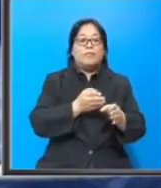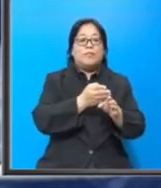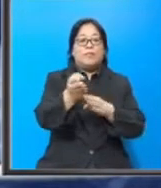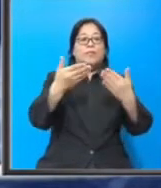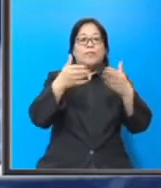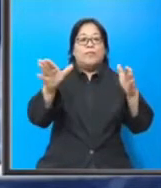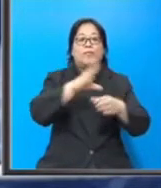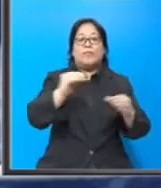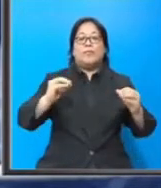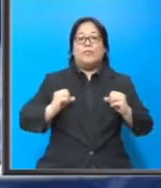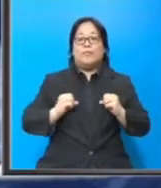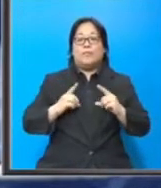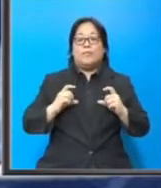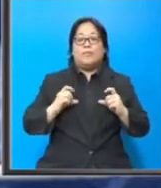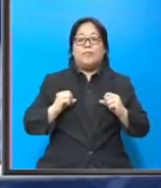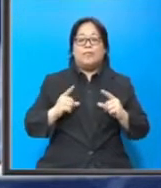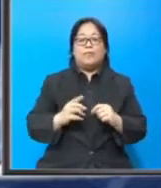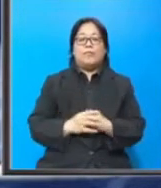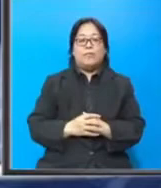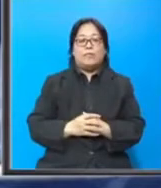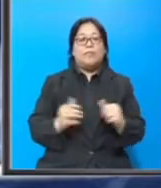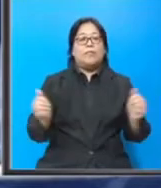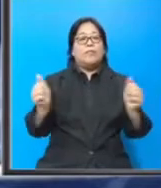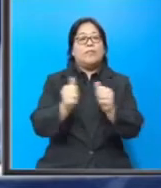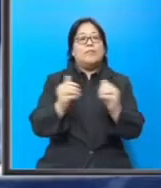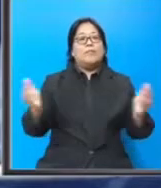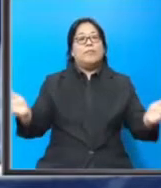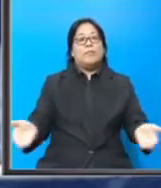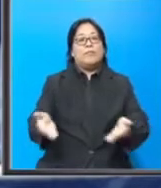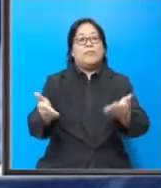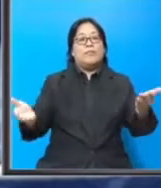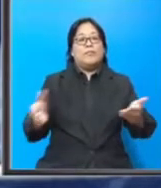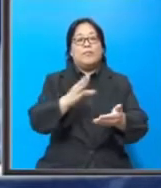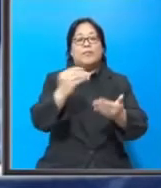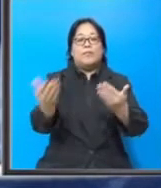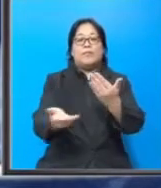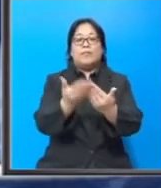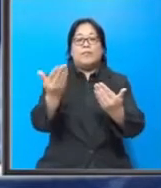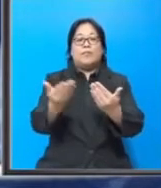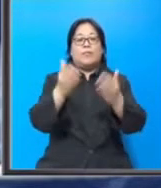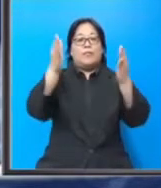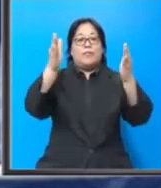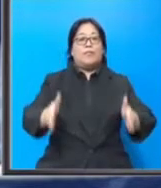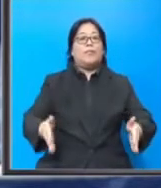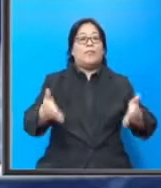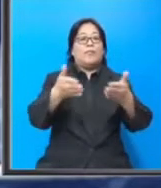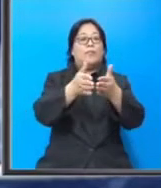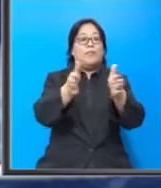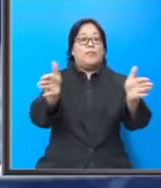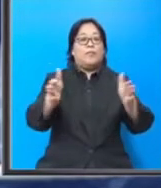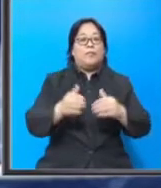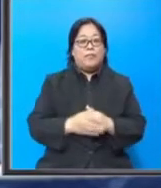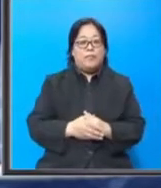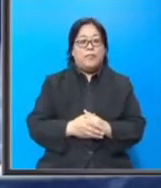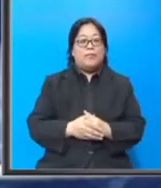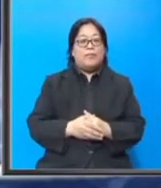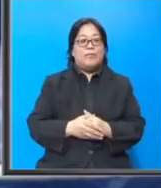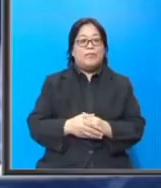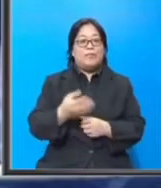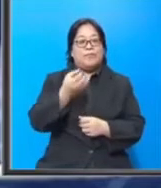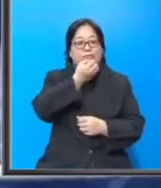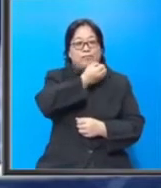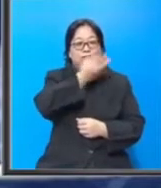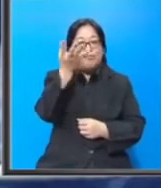sektor awam dan swasta dengan menggalakkan dan memudahkan orang awam untuk mendedahkan